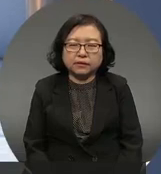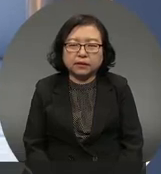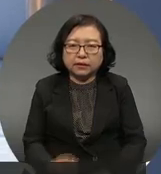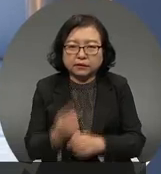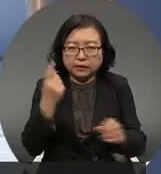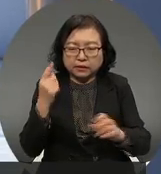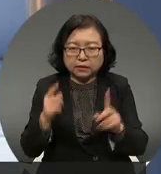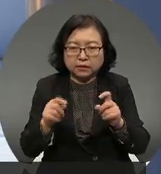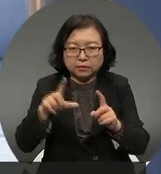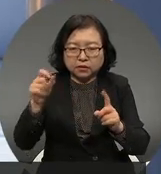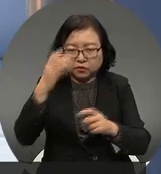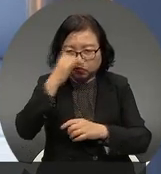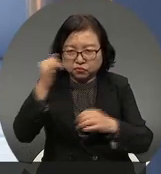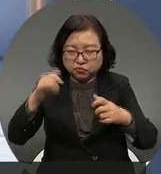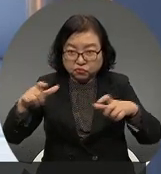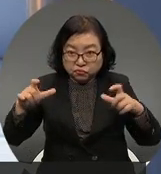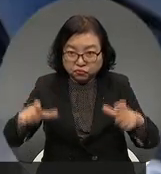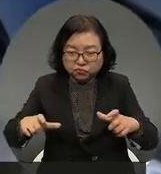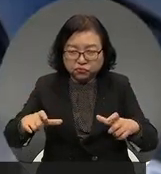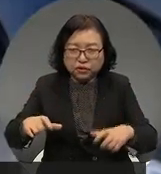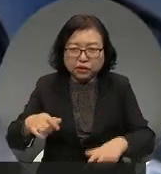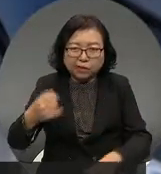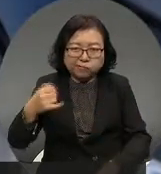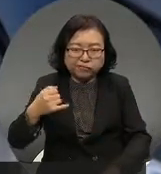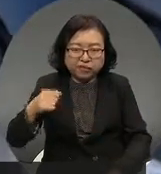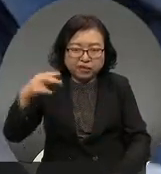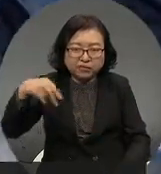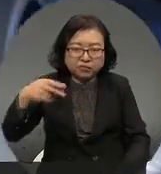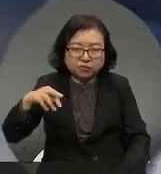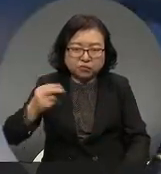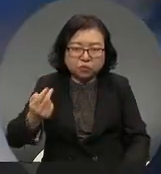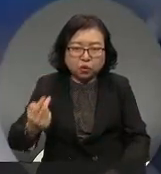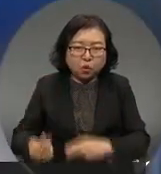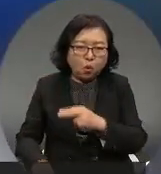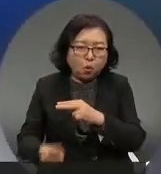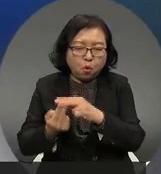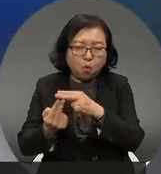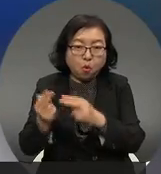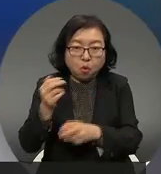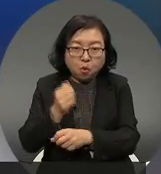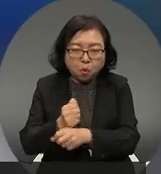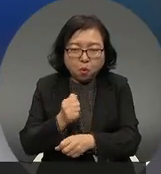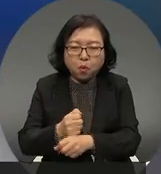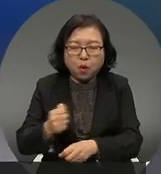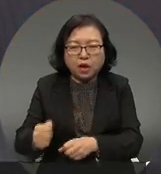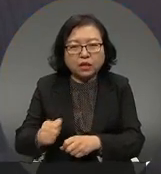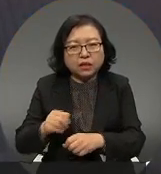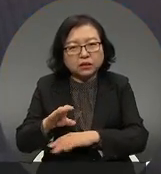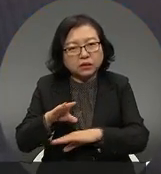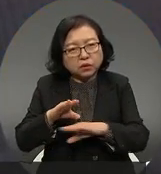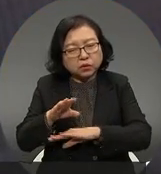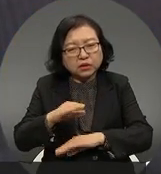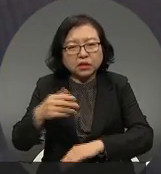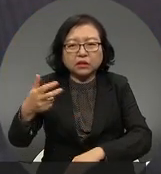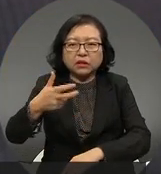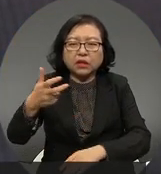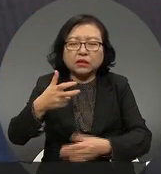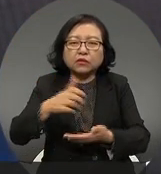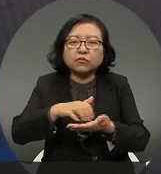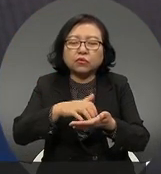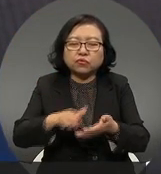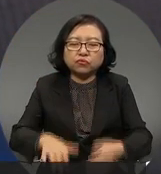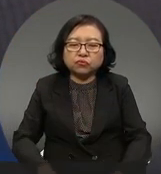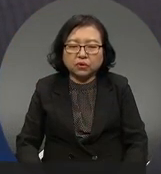지난해 11월 충주에서 순도가 낮은 불량수소를 주입한 수소 전기 자동차는 70여 대. 불량수소가